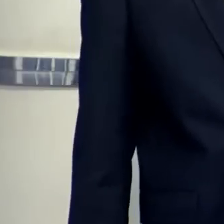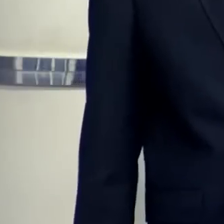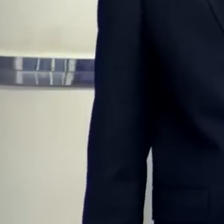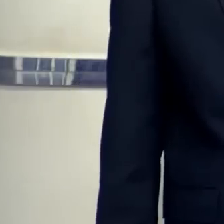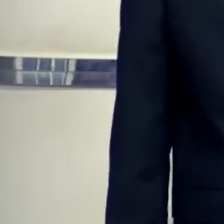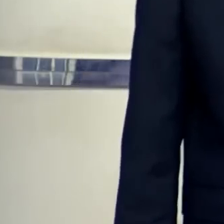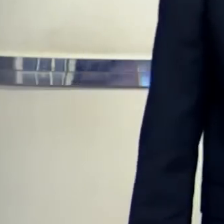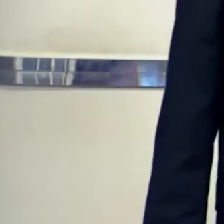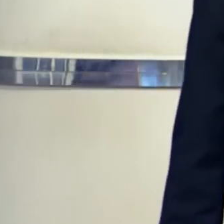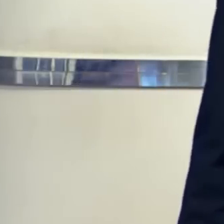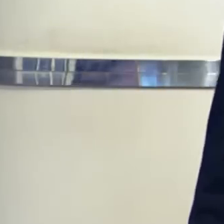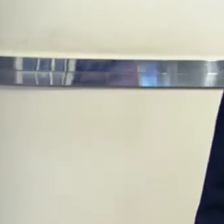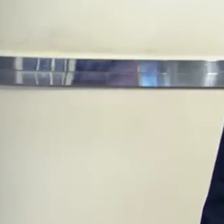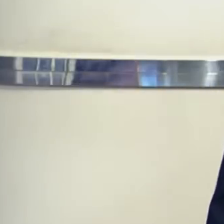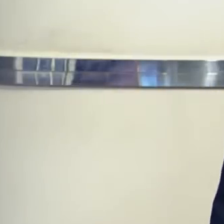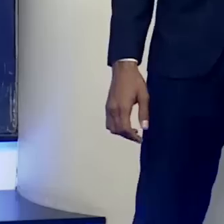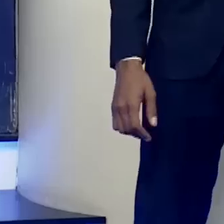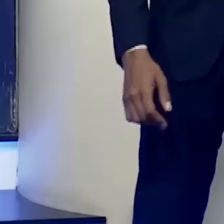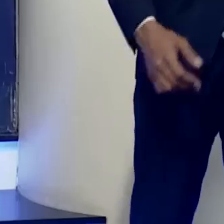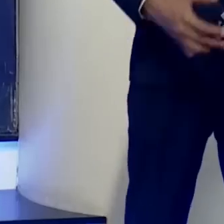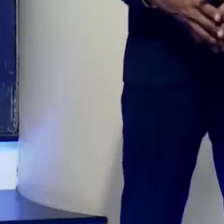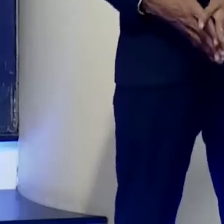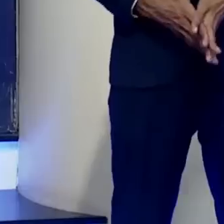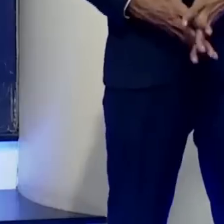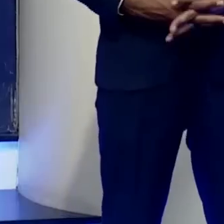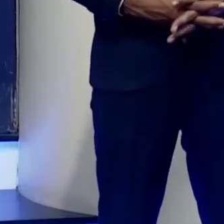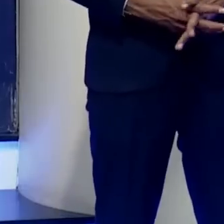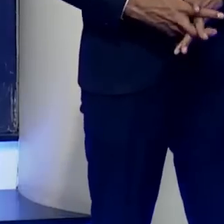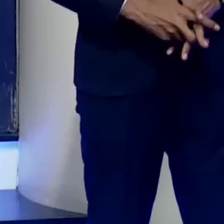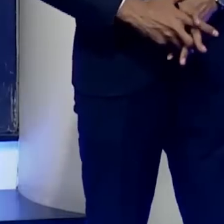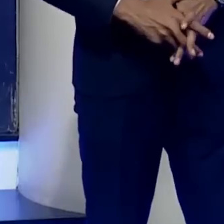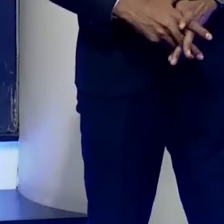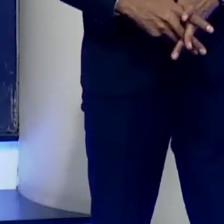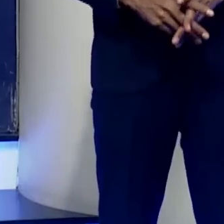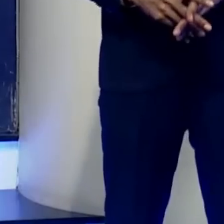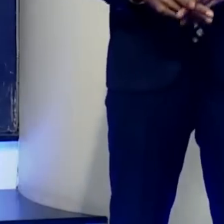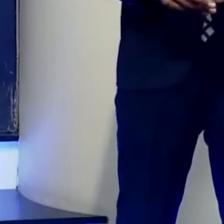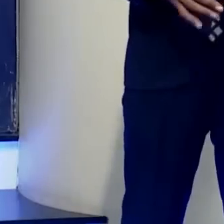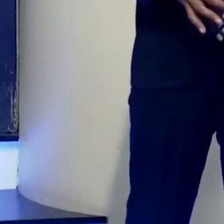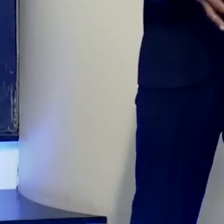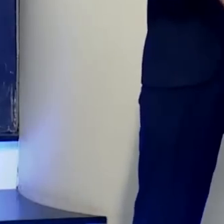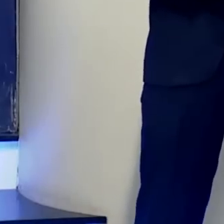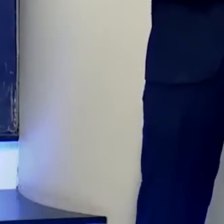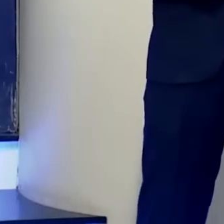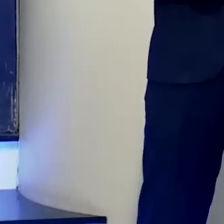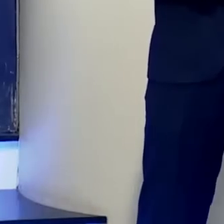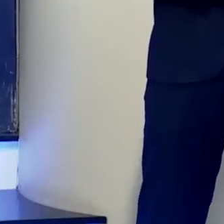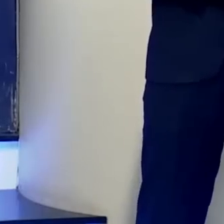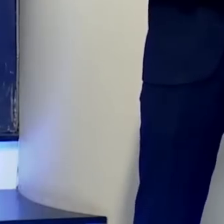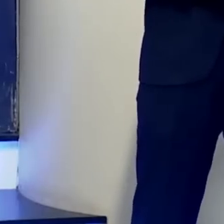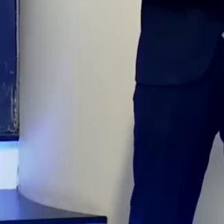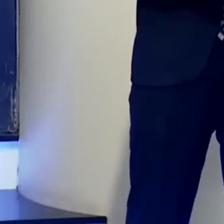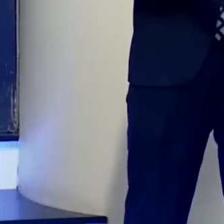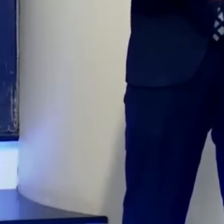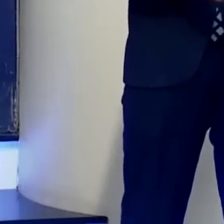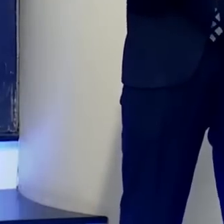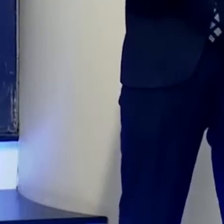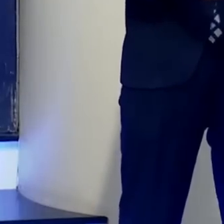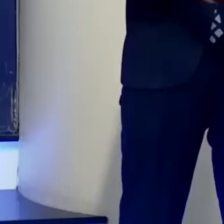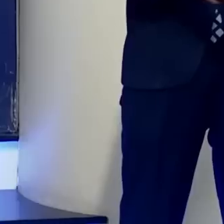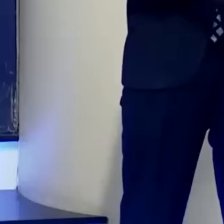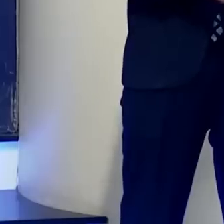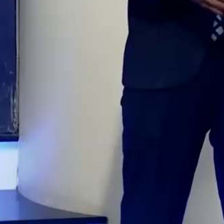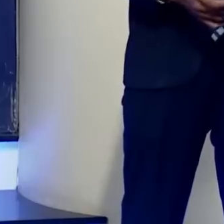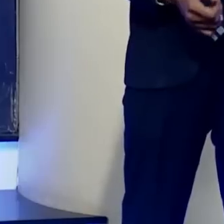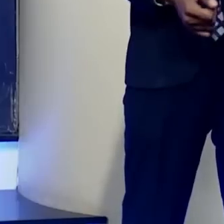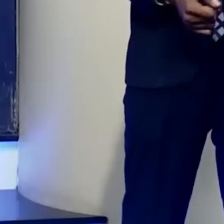الاستثمار في المستقبل. يبدأ النور زاويته بالقول بات ملاحظا بصورة لافتة في طرقات العاصمة وأسواقها